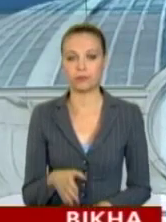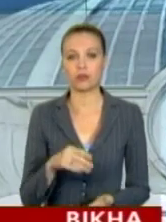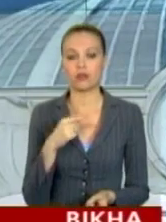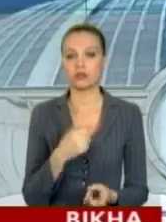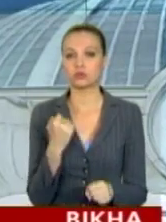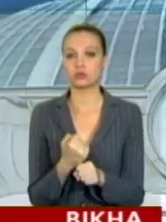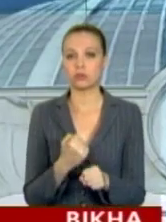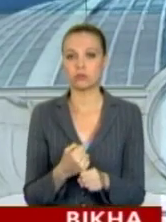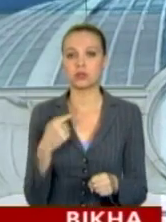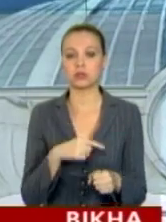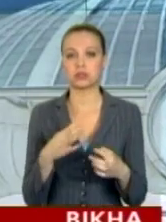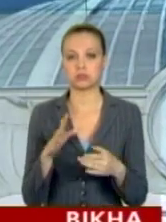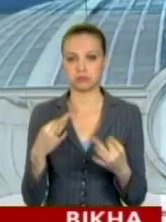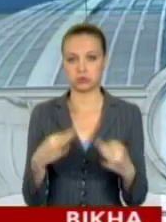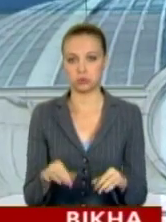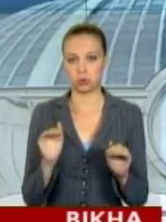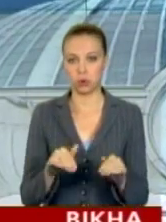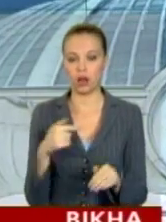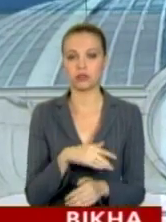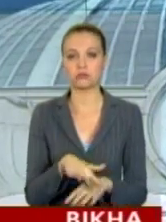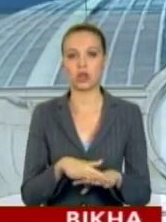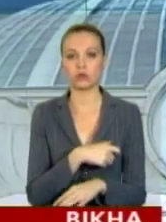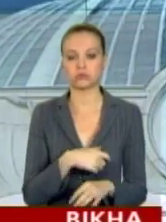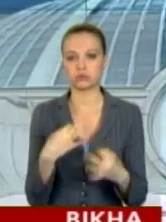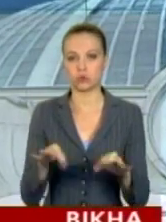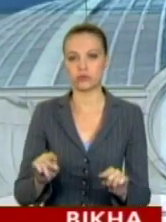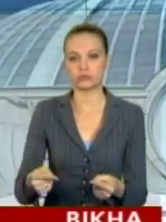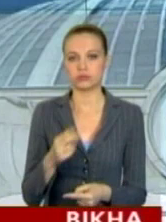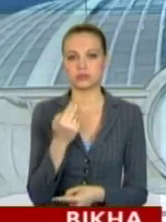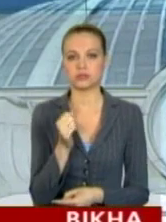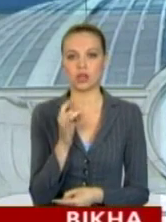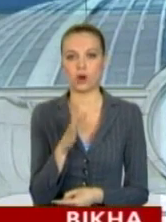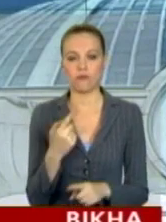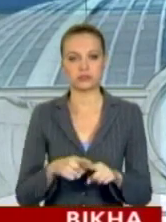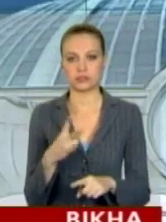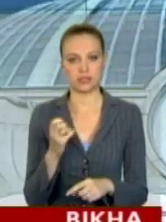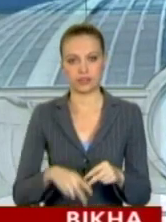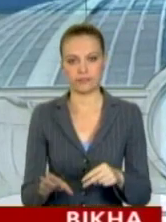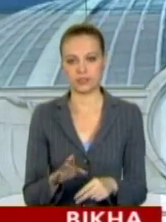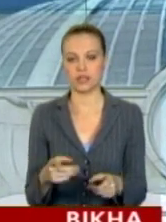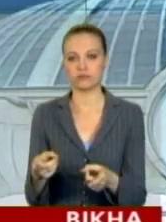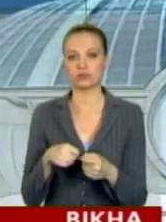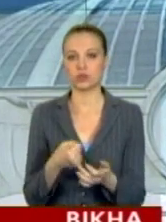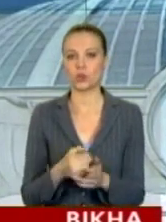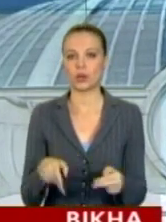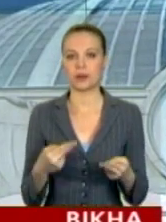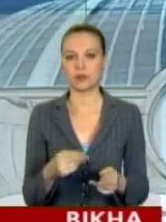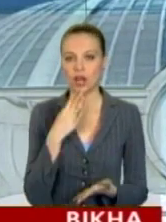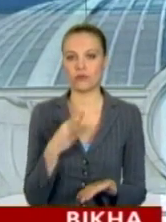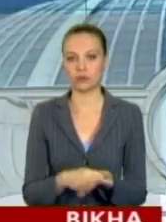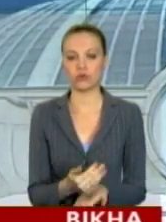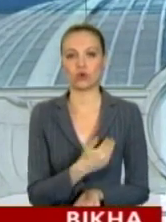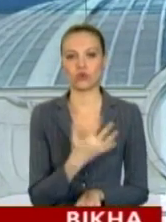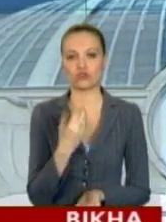Одіозно зробили доторканним. Народні депутати дозволили арештувати Олега Царьова. І це ще не все. Притягнути до кримінальної відповідальності